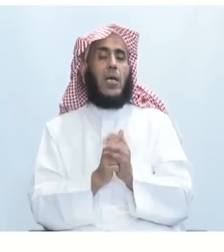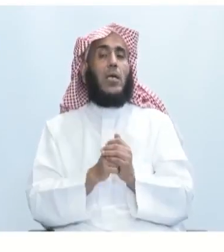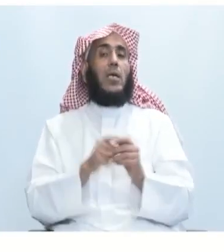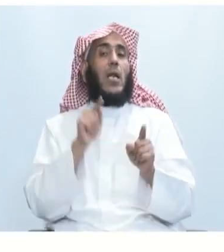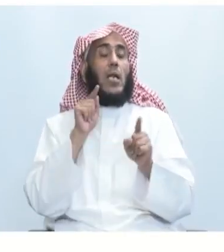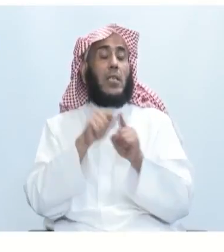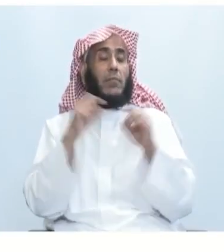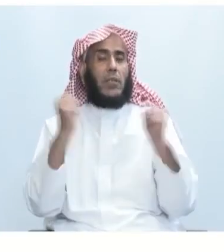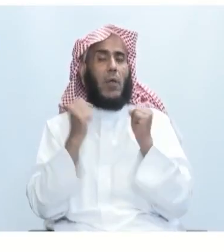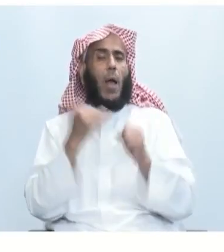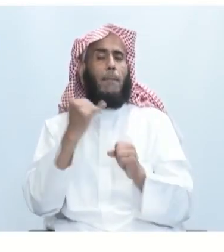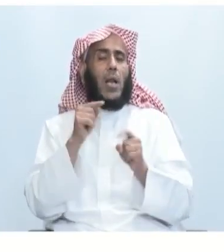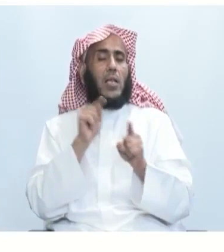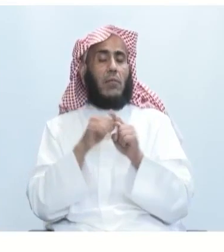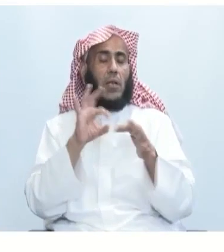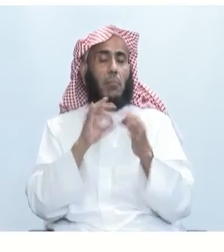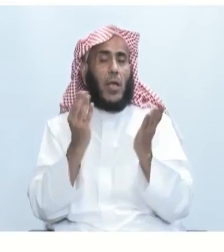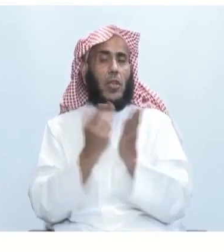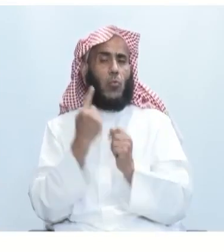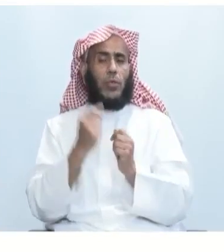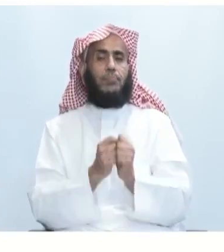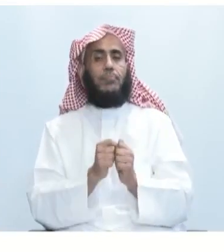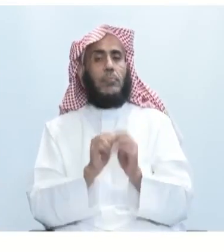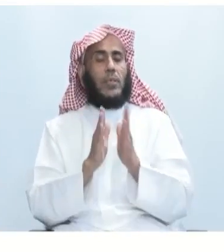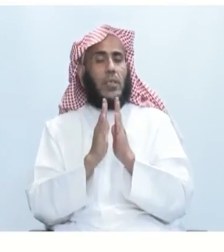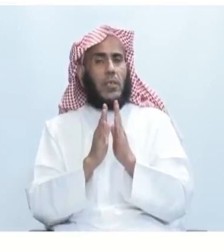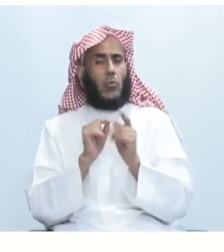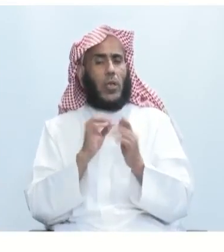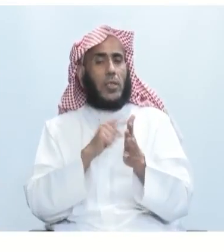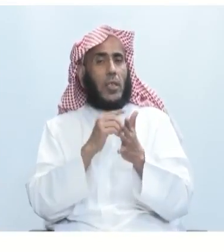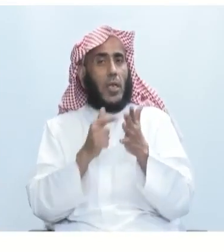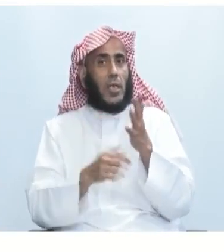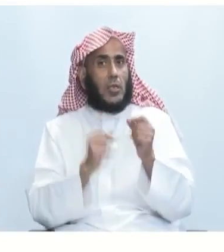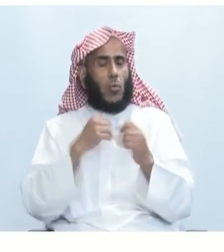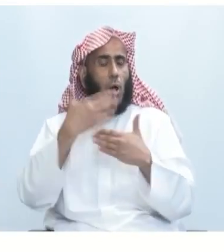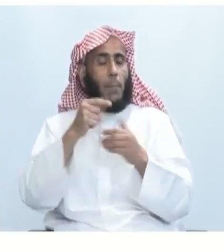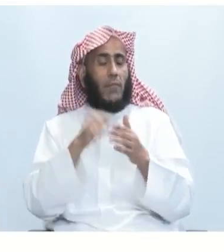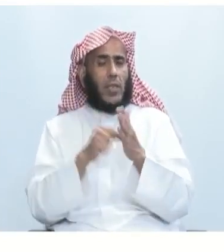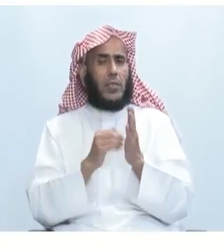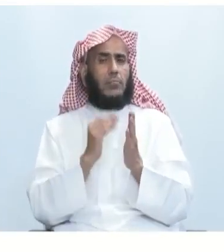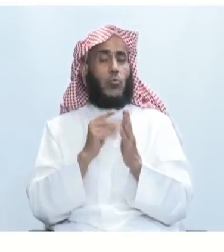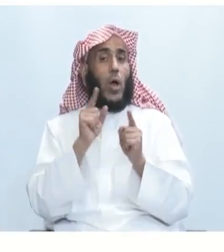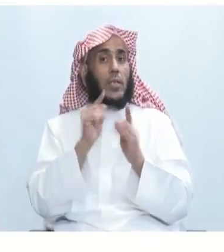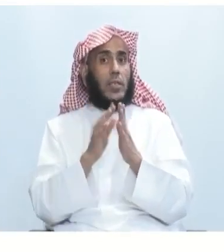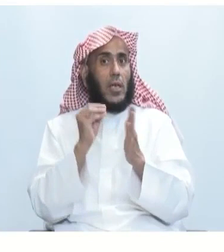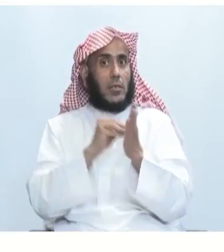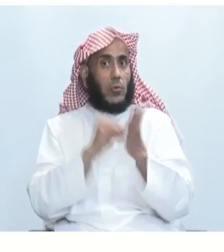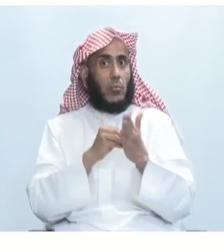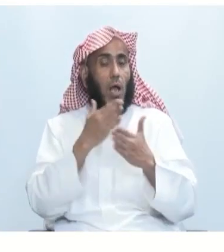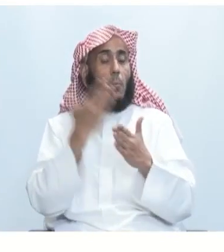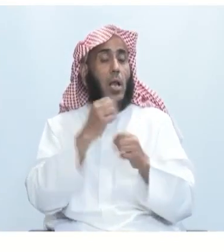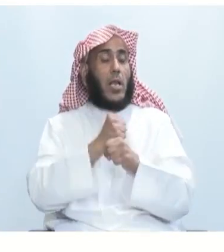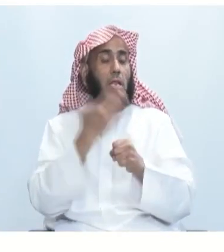التدريبيه هنا اهم الاهداف التي تتعلق بهذه الوحده تحديد او تحدد العناصر يتوقع منك طبعا في هذه الوحده ان تحدد العناصر المكونه من عمليه